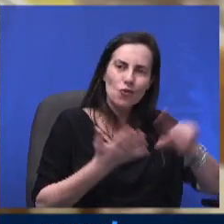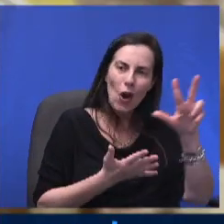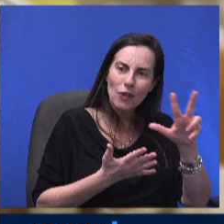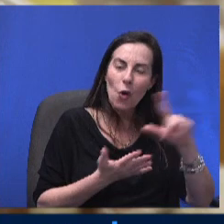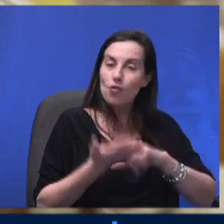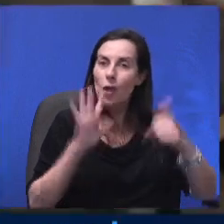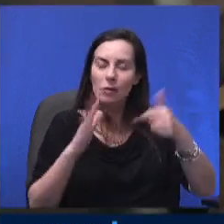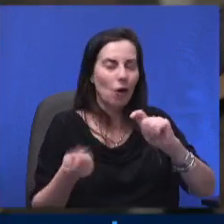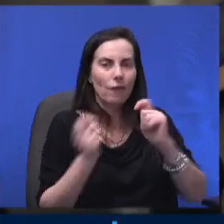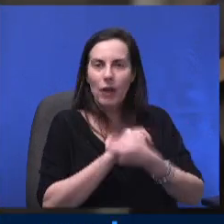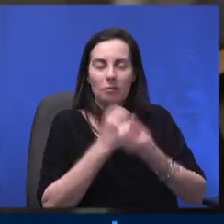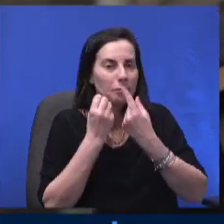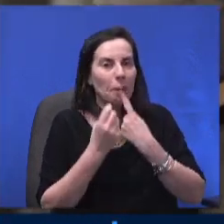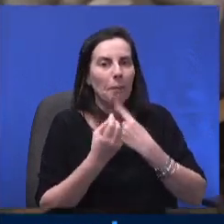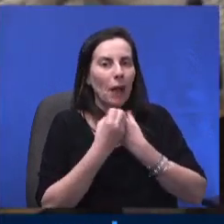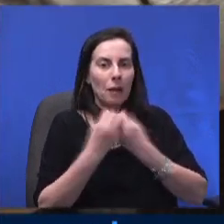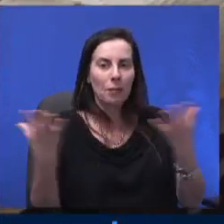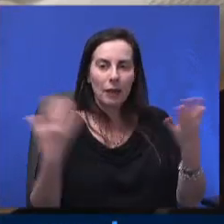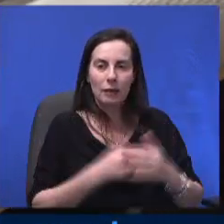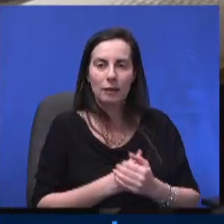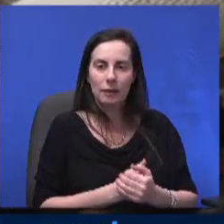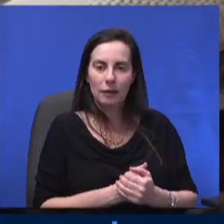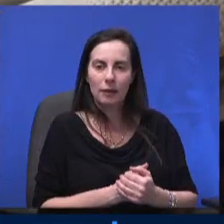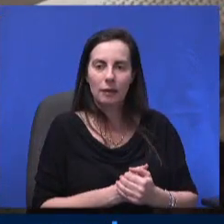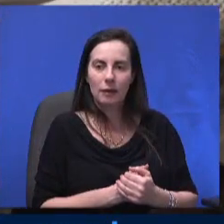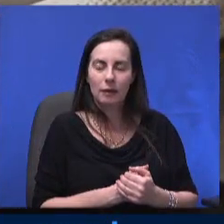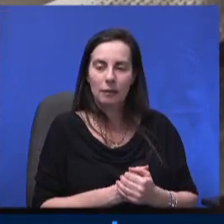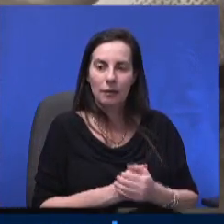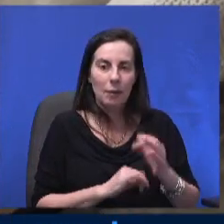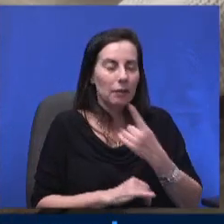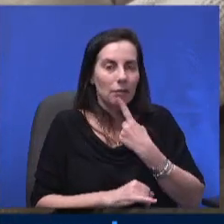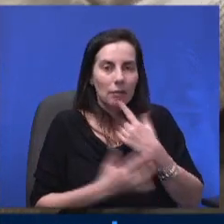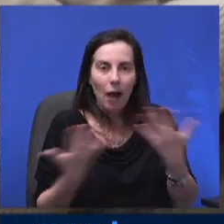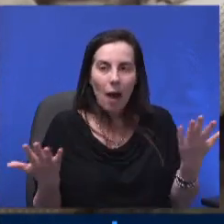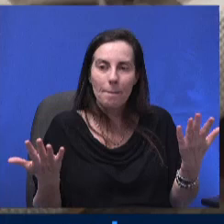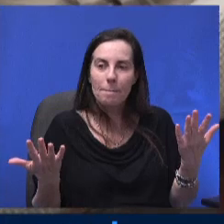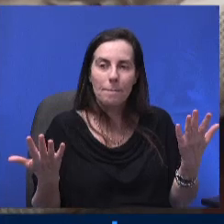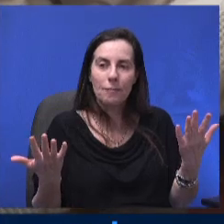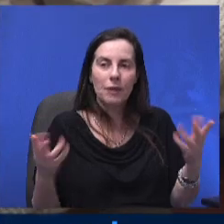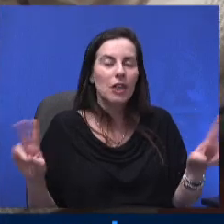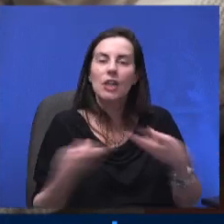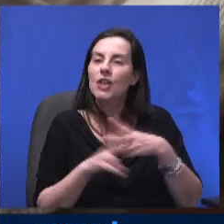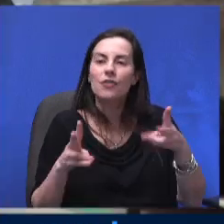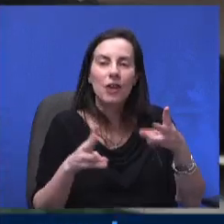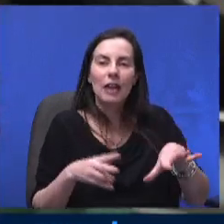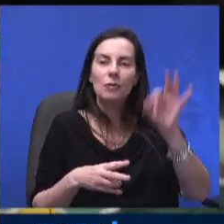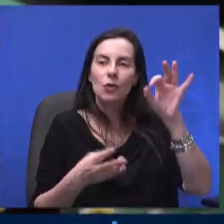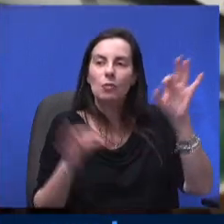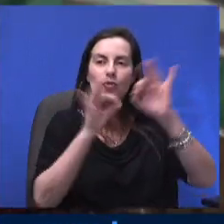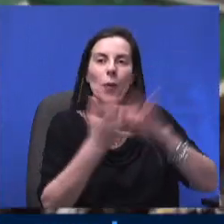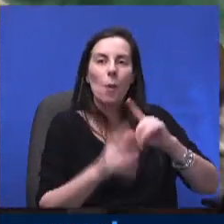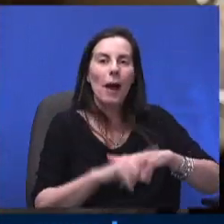זה נהיה מדהים, טעמים שבאמת, כמו שאמרנו, אי אפשר להשיג בשום מקום.